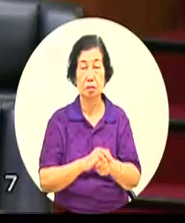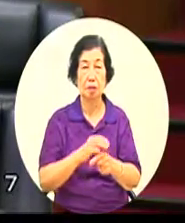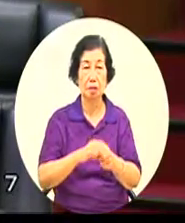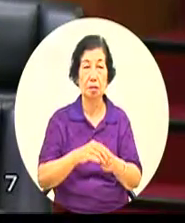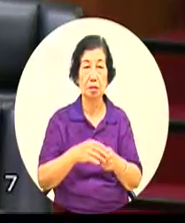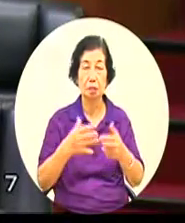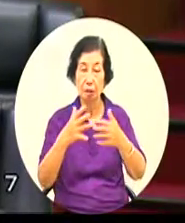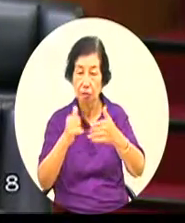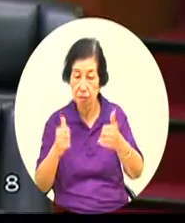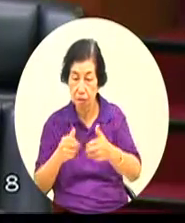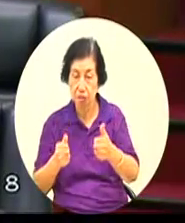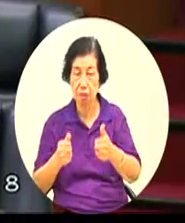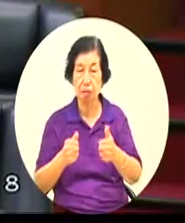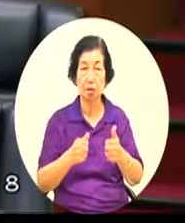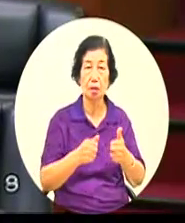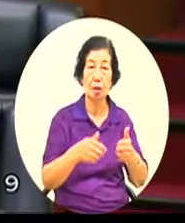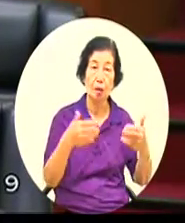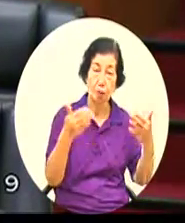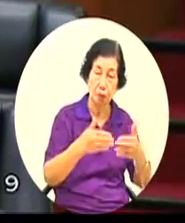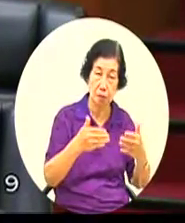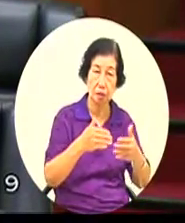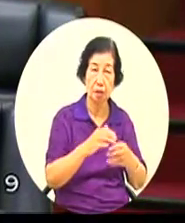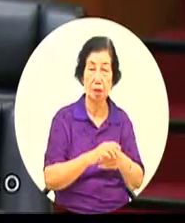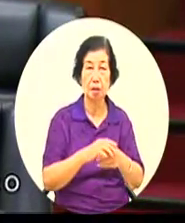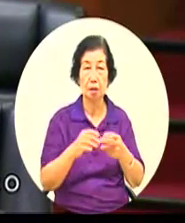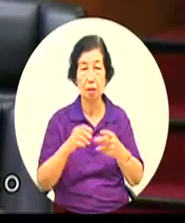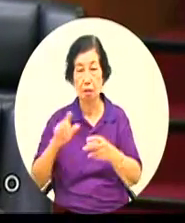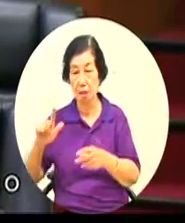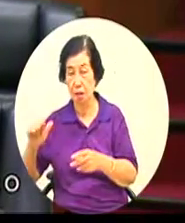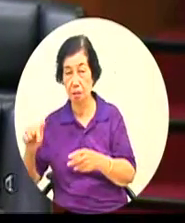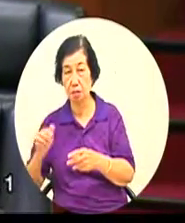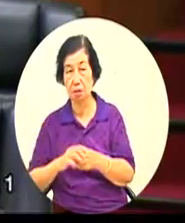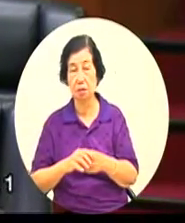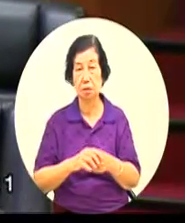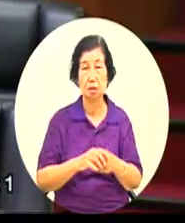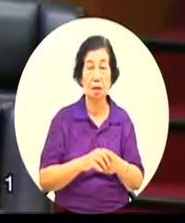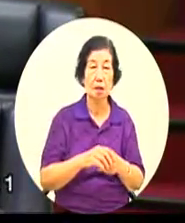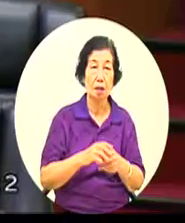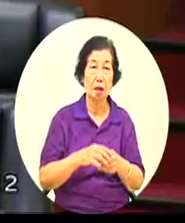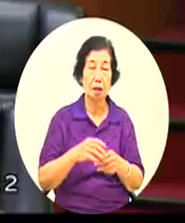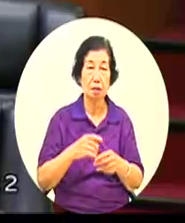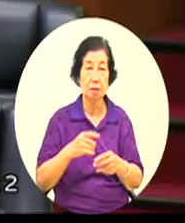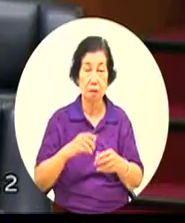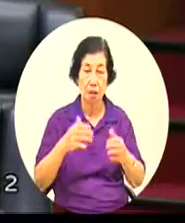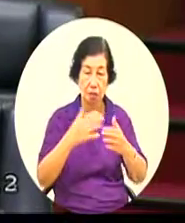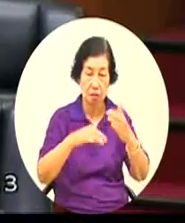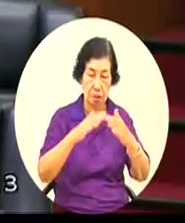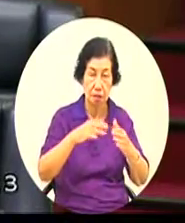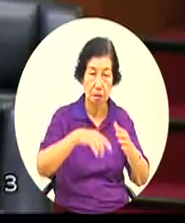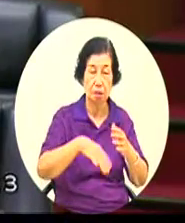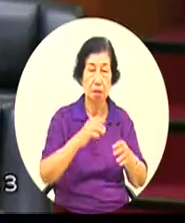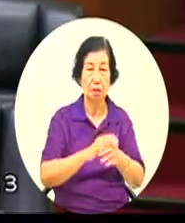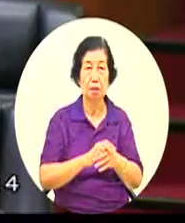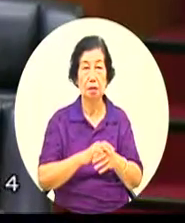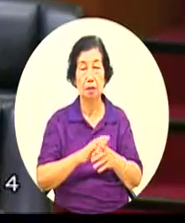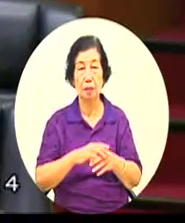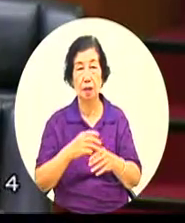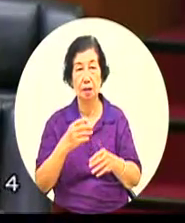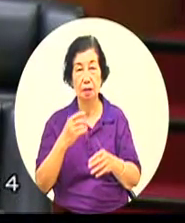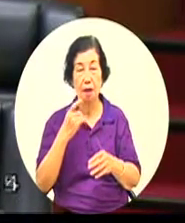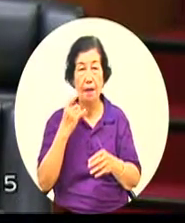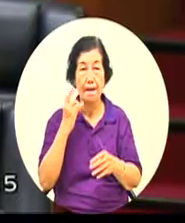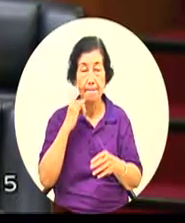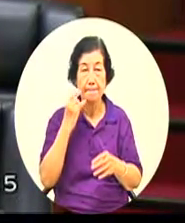问题。因为刚才提到受教的学生，不管是母语或正常的一些课程可能因为环